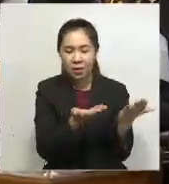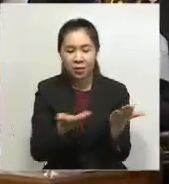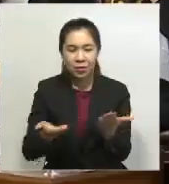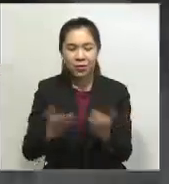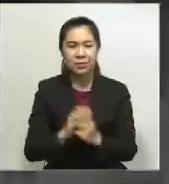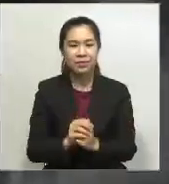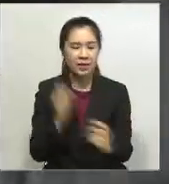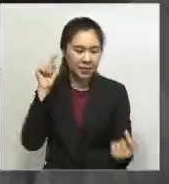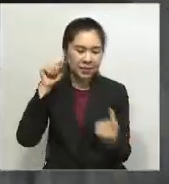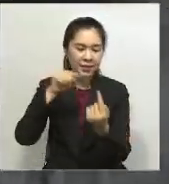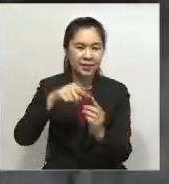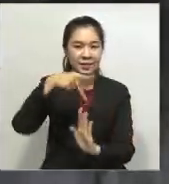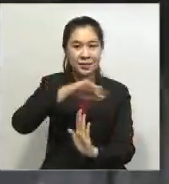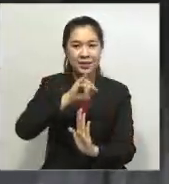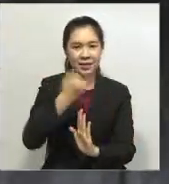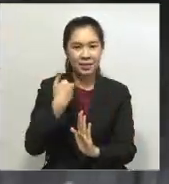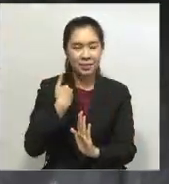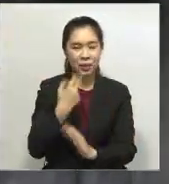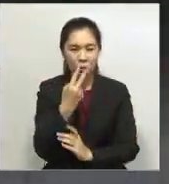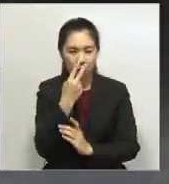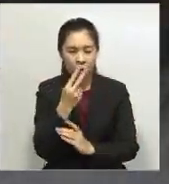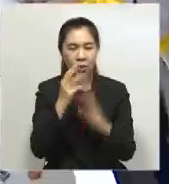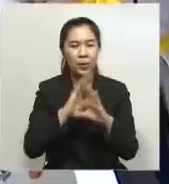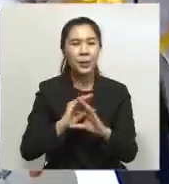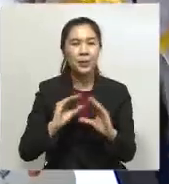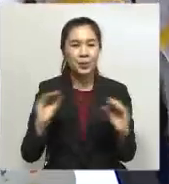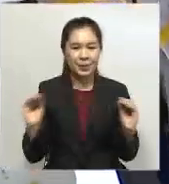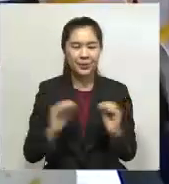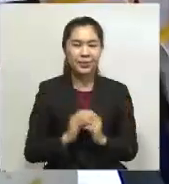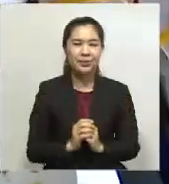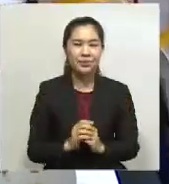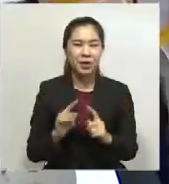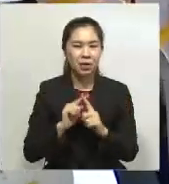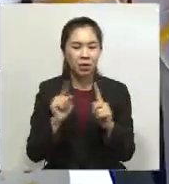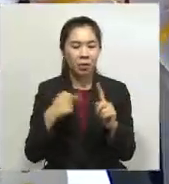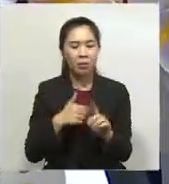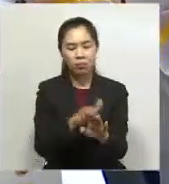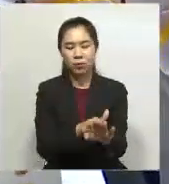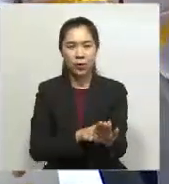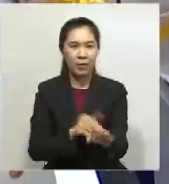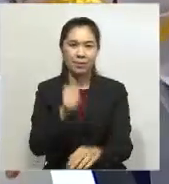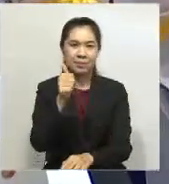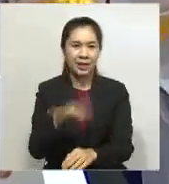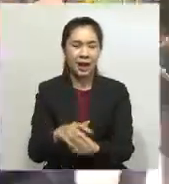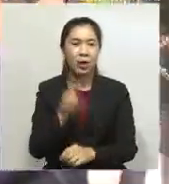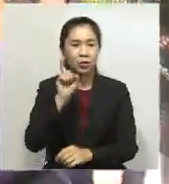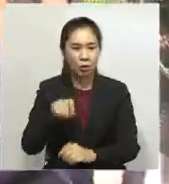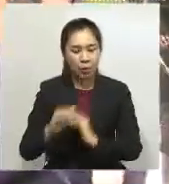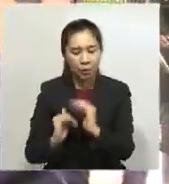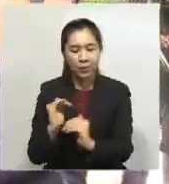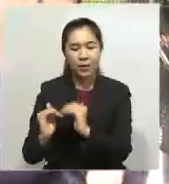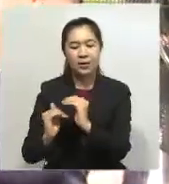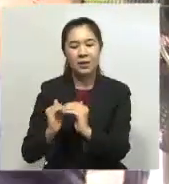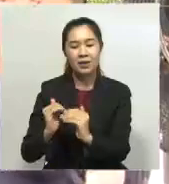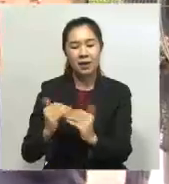อกว่าเมื่อมาถึงจังหวัดพิจิตรก็ได้พบกับความสงบเรียบร้อยแบบสโลไลฟ์นะคะแต่ว่าจะช้าเกินไปก็คงไม่ได้เป้ามีการพัฒนาขึ้น